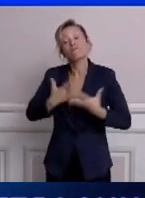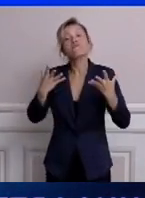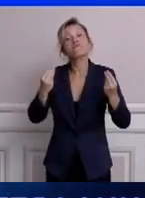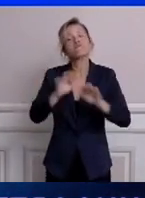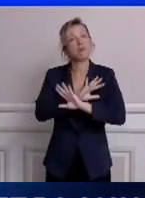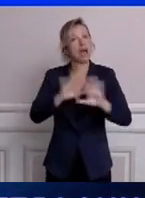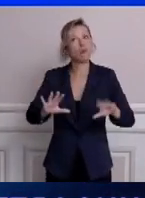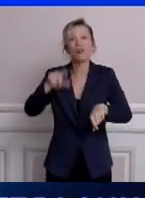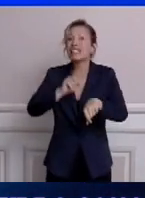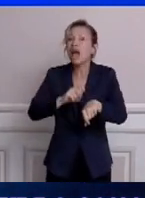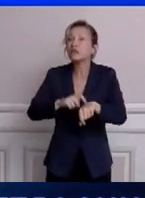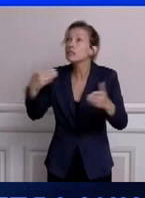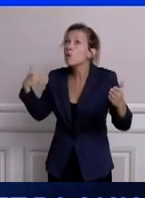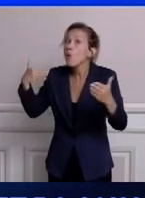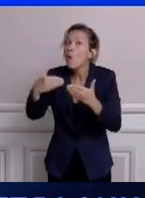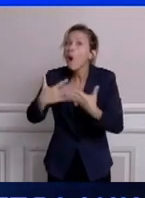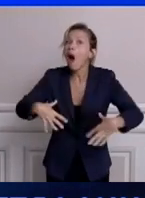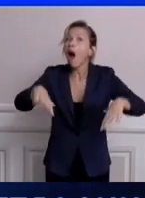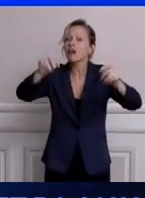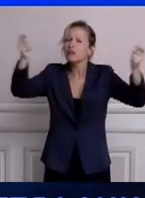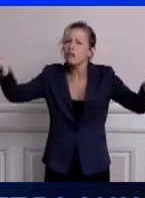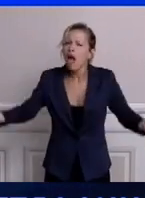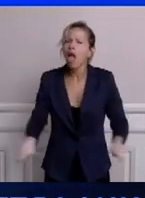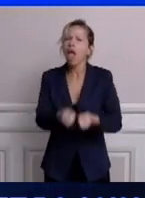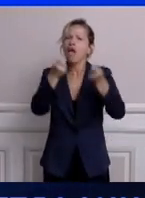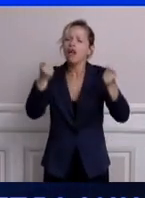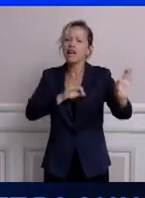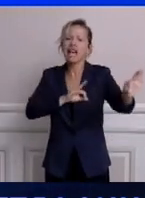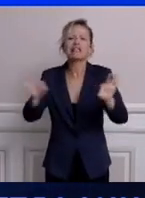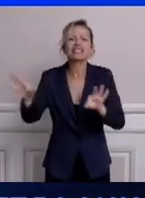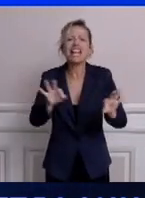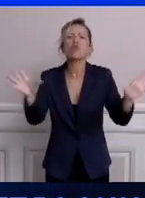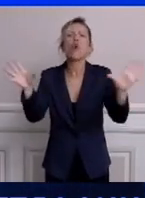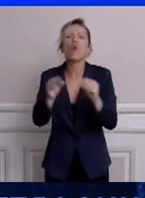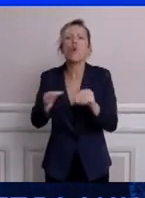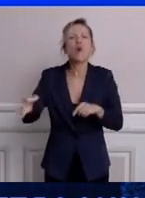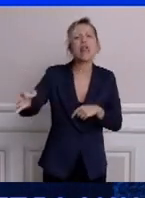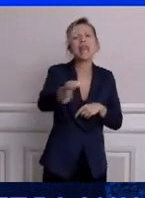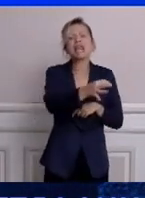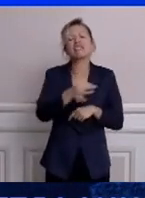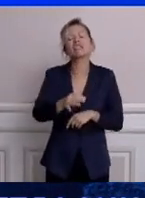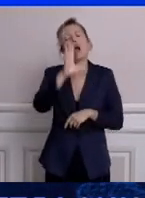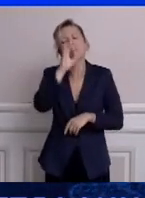ήδη υλοποιούνται και για τα έργα τα οποία σχεδιάζονται να υλοποιηθούν για τα νησιά μας. Και πάνω απ' όλα τον